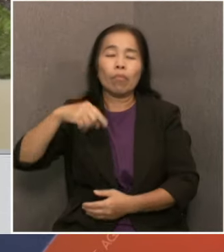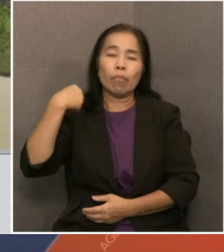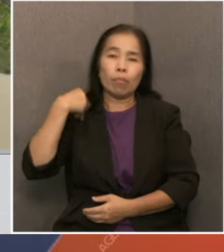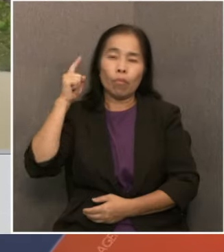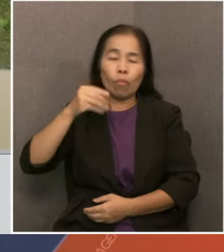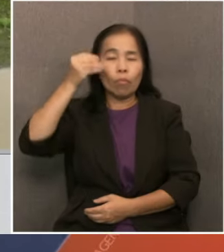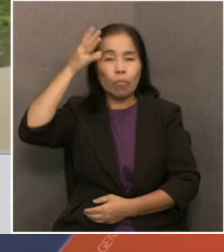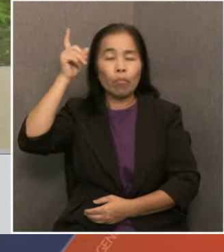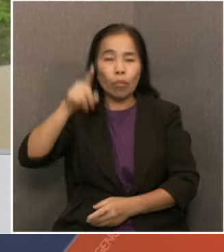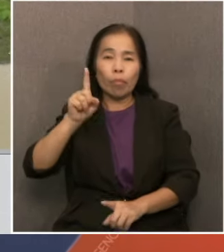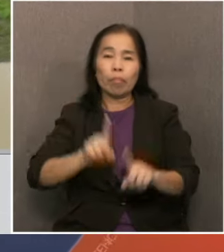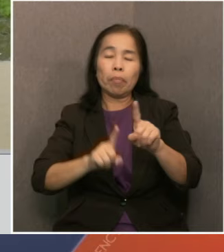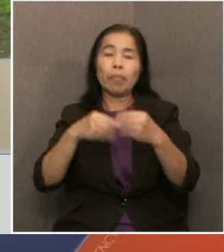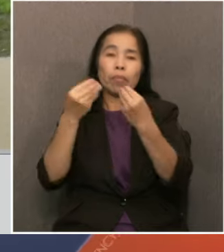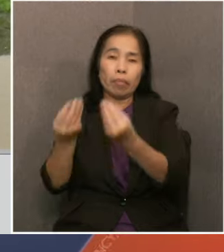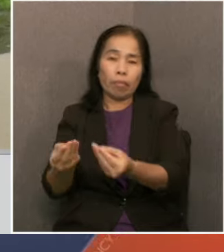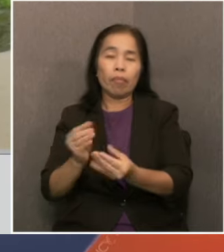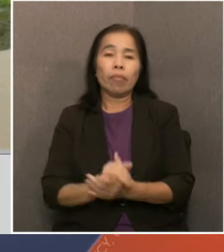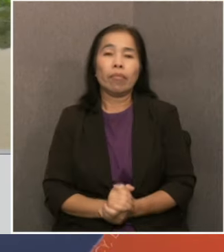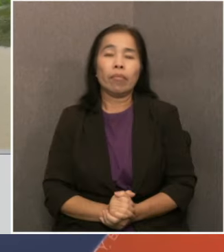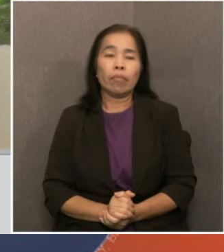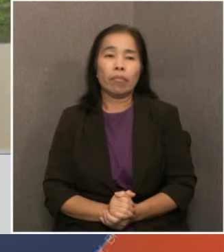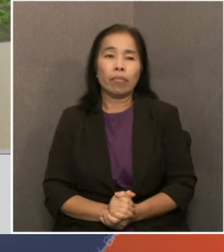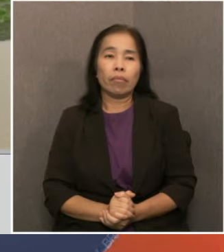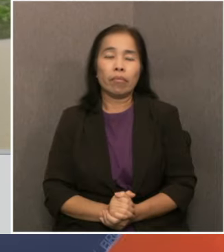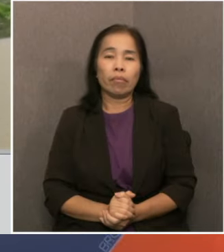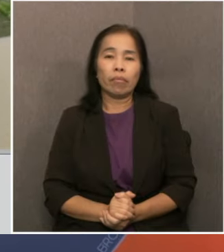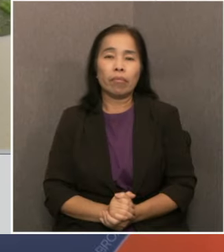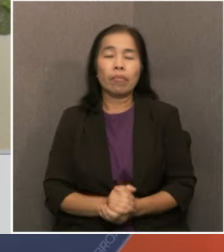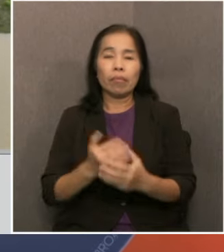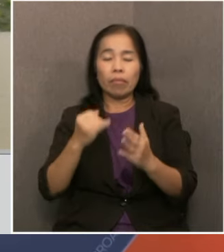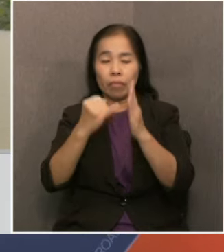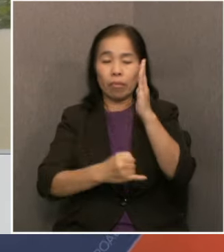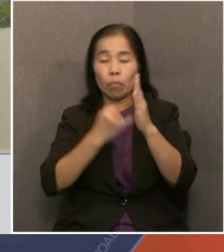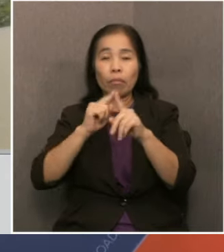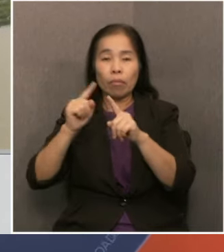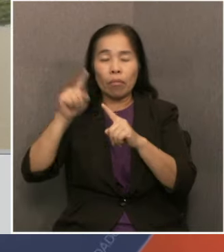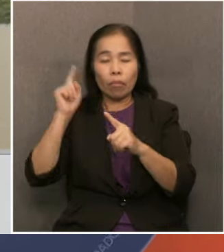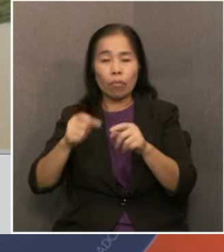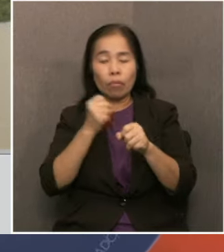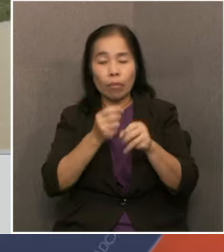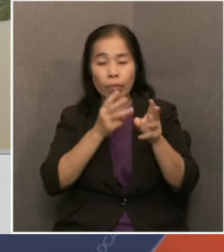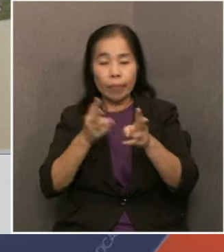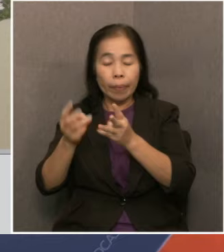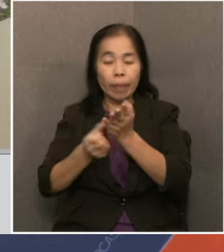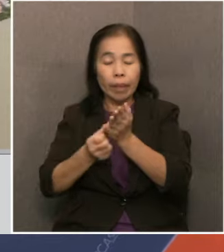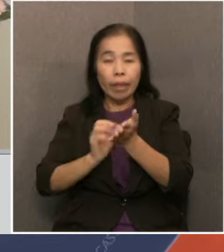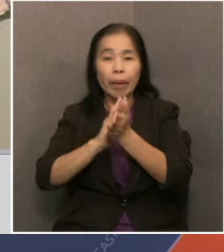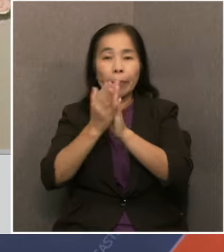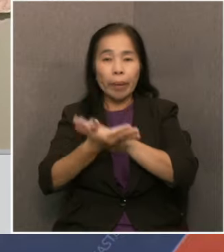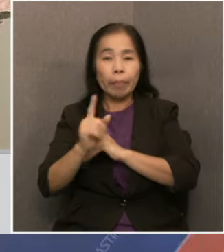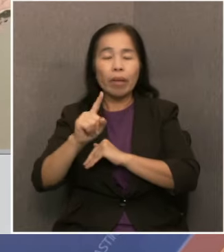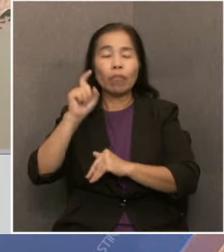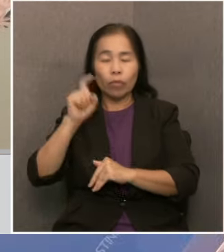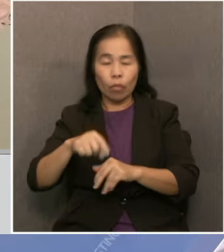ต้อีก sauceน triedซึงทำไหม ทำจะ็คำคำ จัหวดต้บุญาการอย่ไรเป็เรื่ทตลกบานทง่